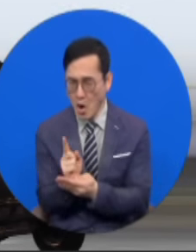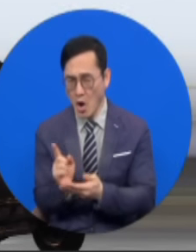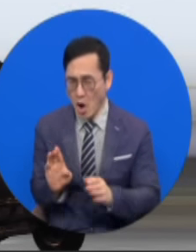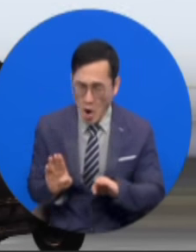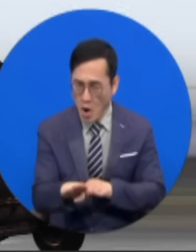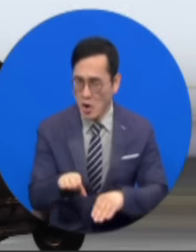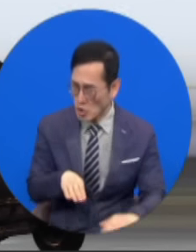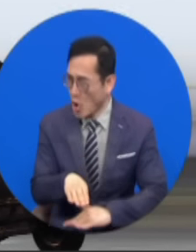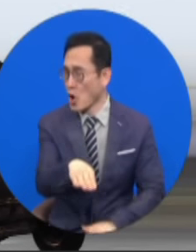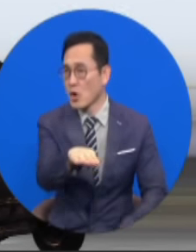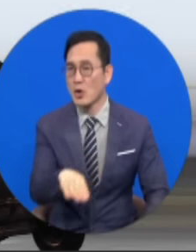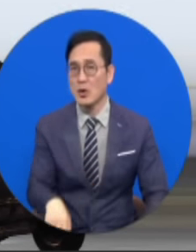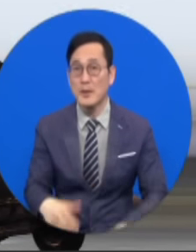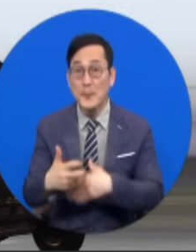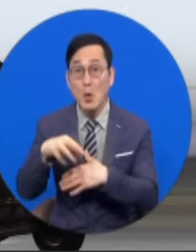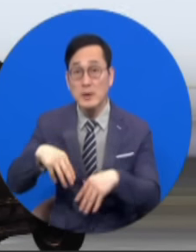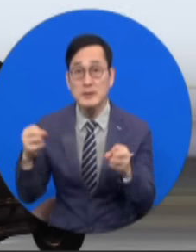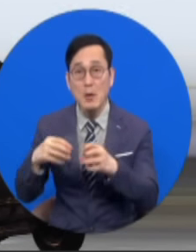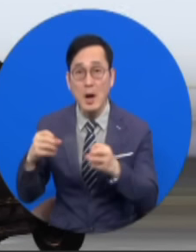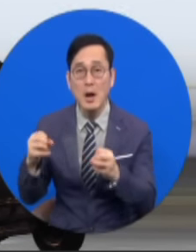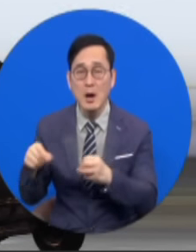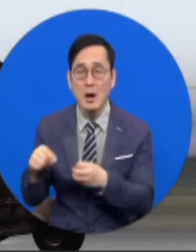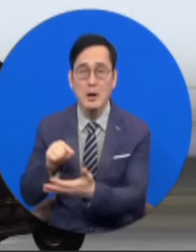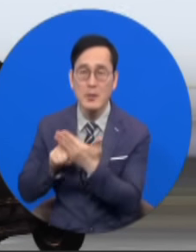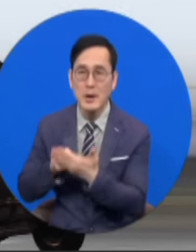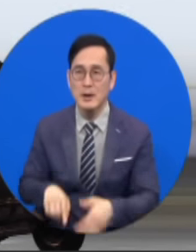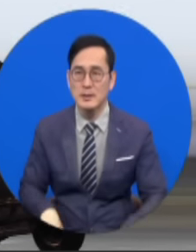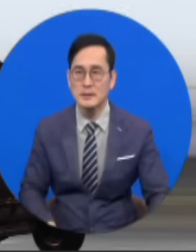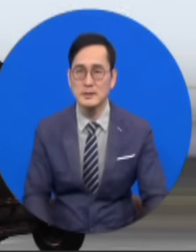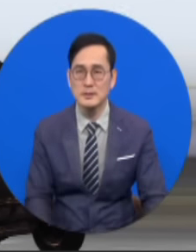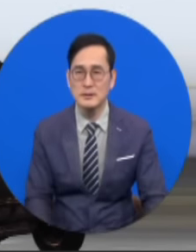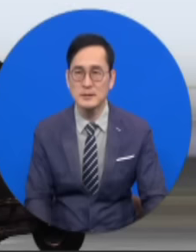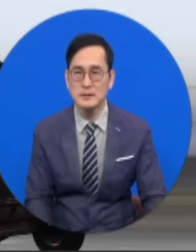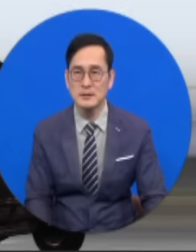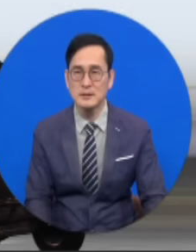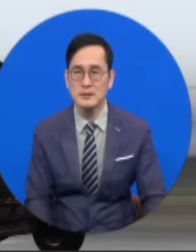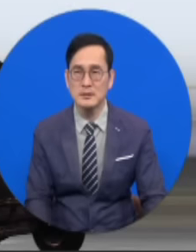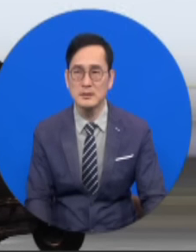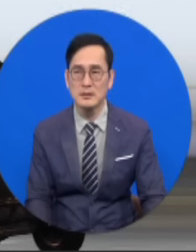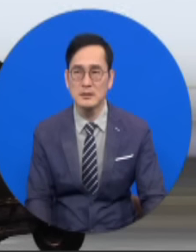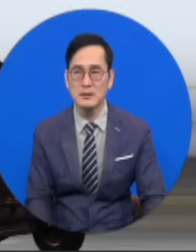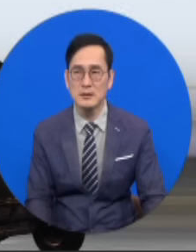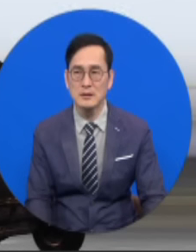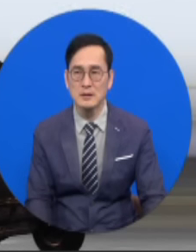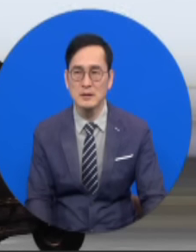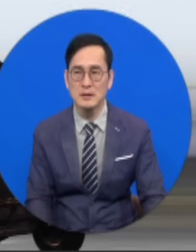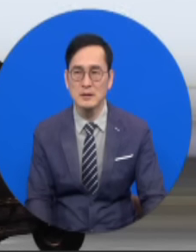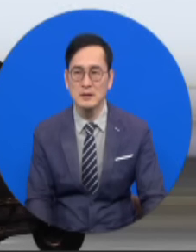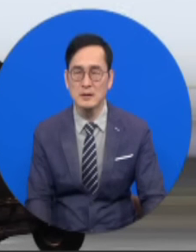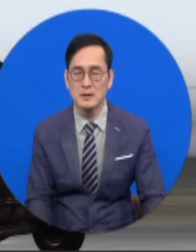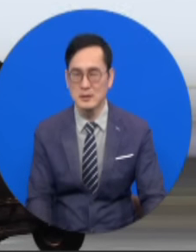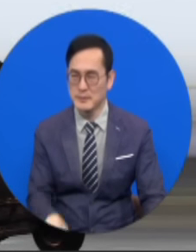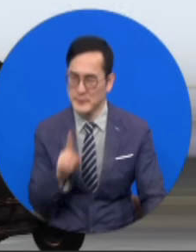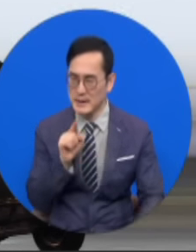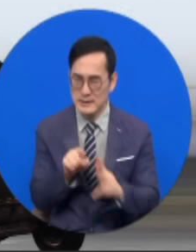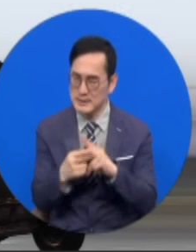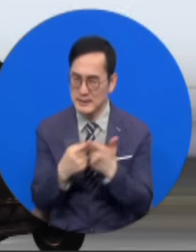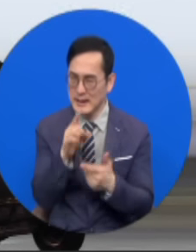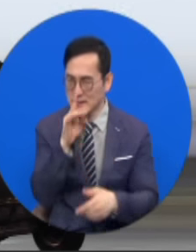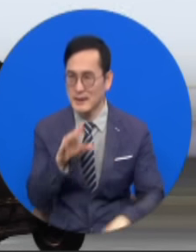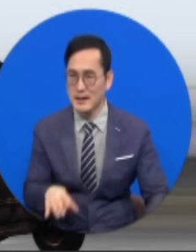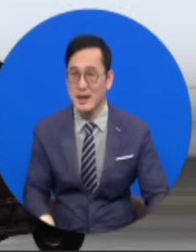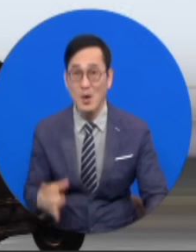병원 대화 내용도 전해지고 있습니다 그러자 전문가는 말도 안 되는 소리다 급발진 시엔 브레이크 밟아도